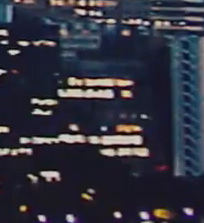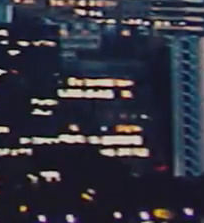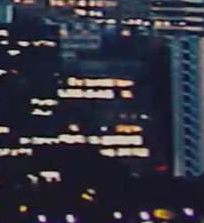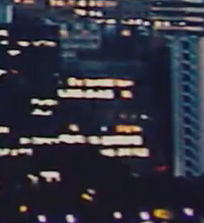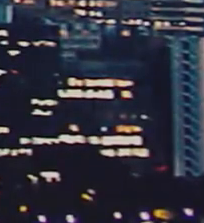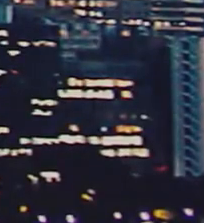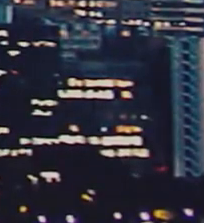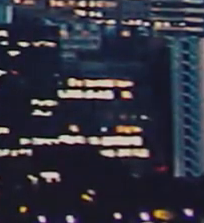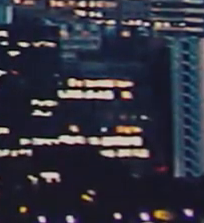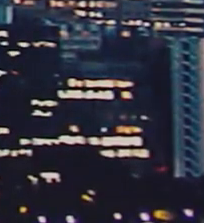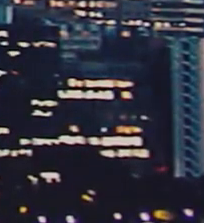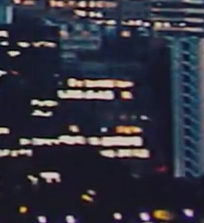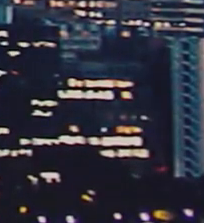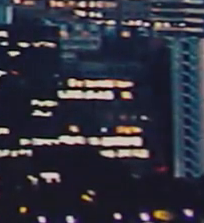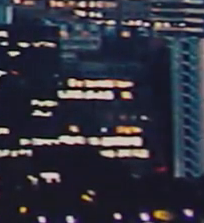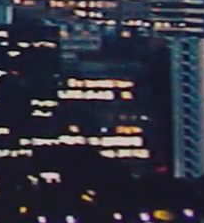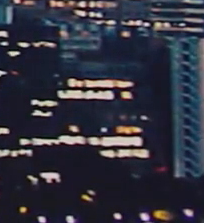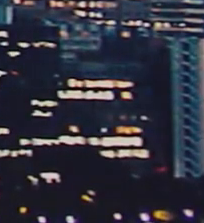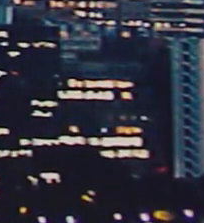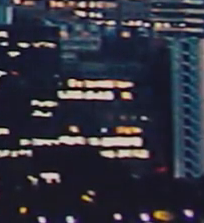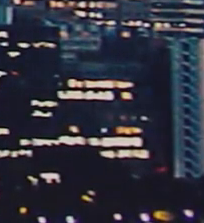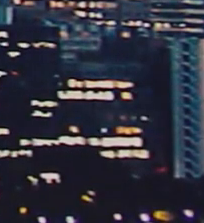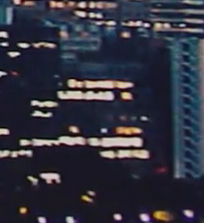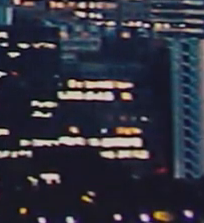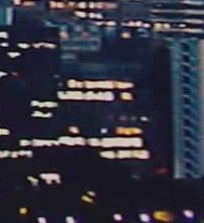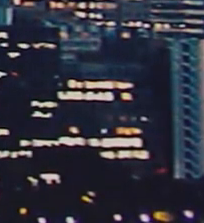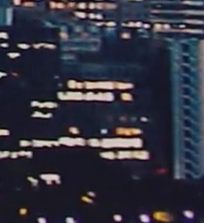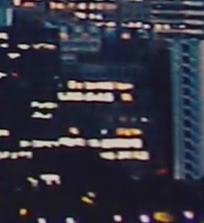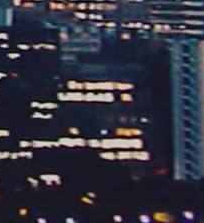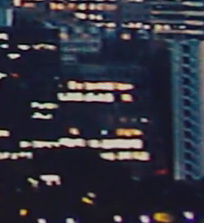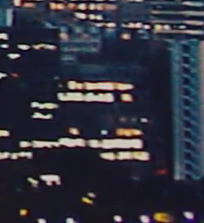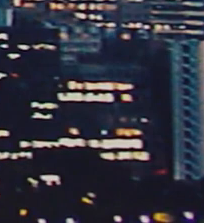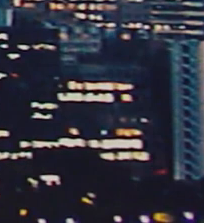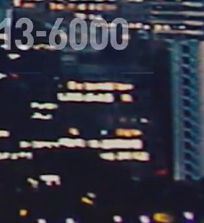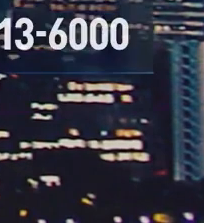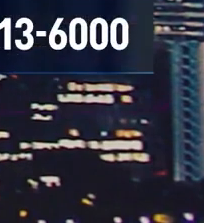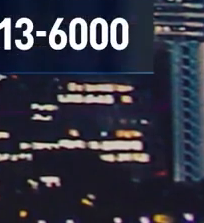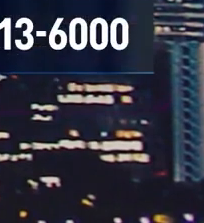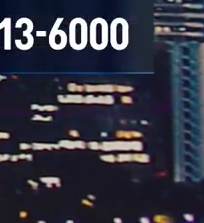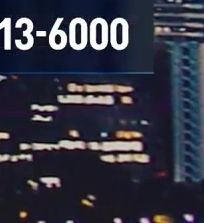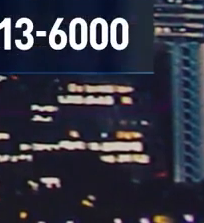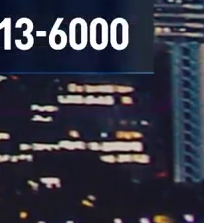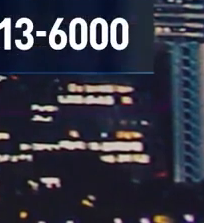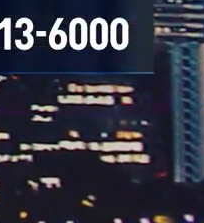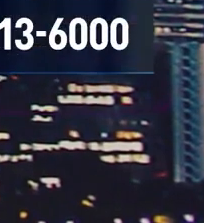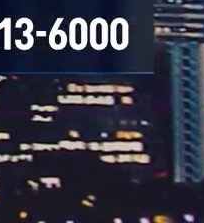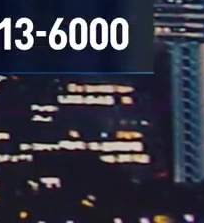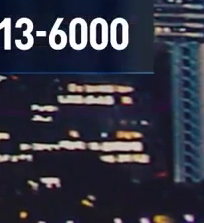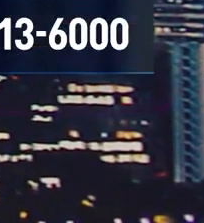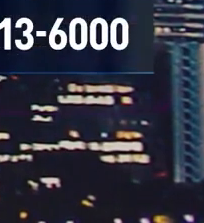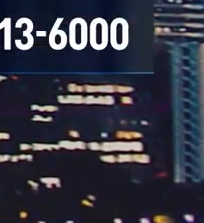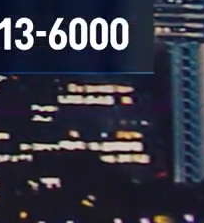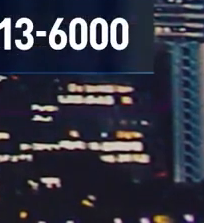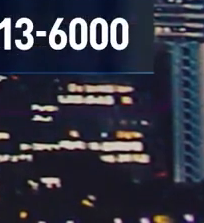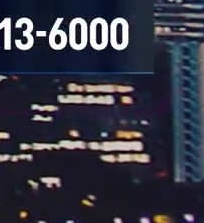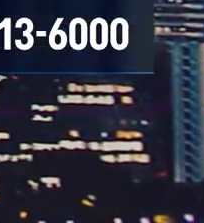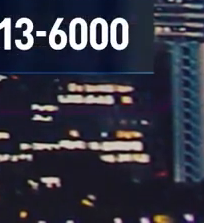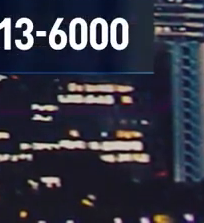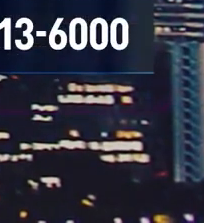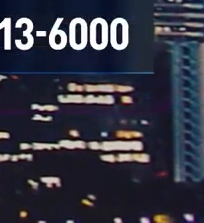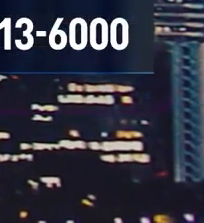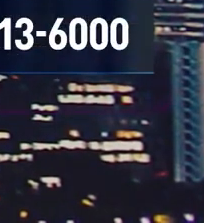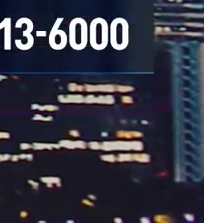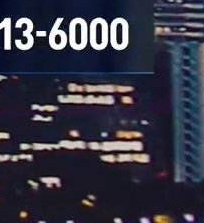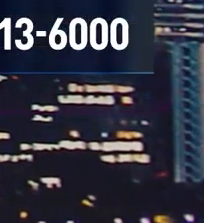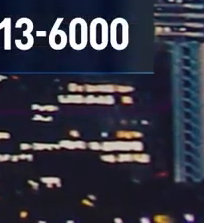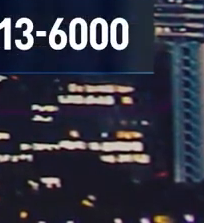많은 뉴스를 보시려면 화면 오른쪽에 있는 구독 버튼을 눌러주시면 됩니다. 그리고 제보할 게 있으면 꼭 저희한테